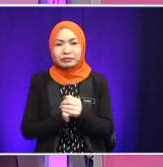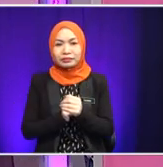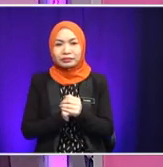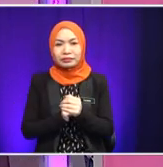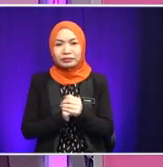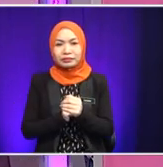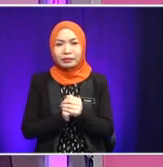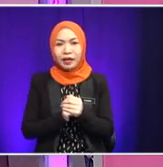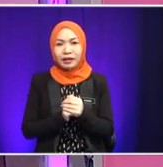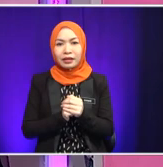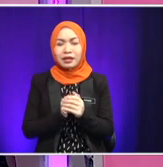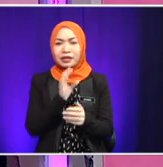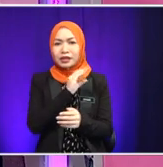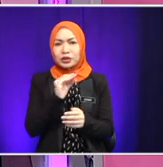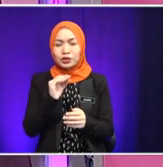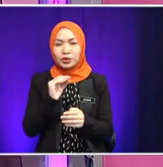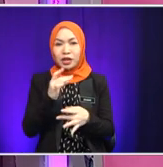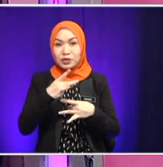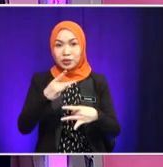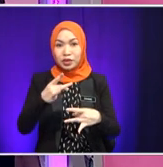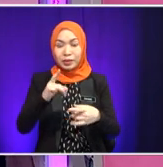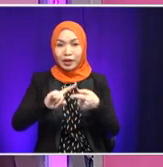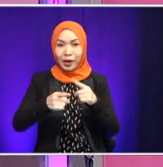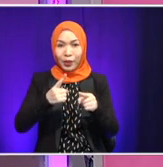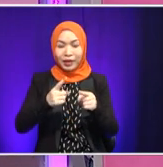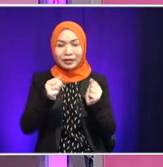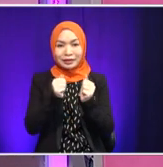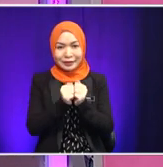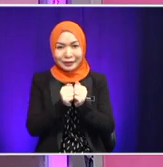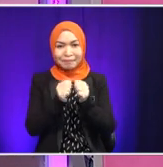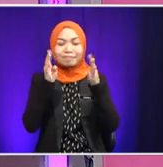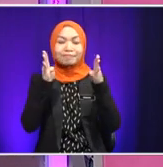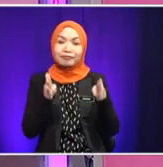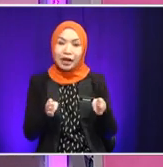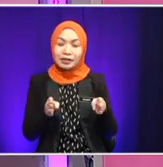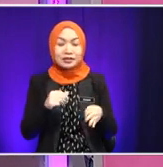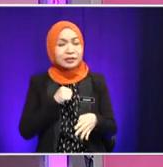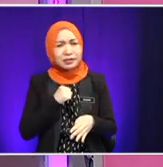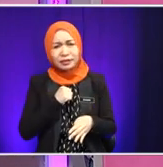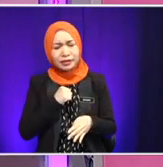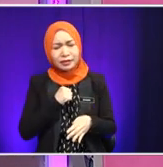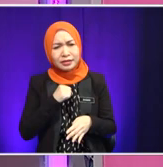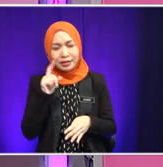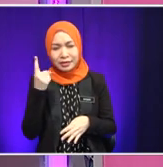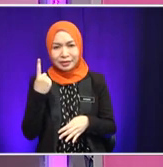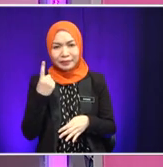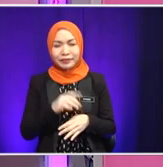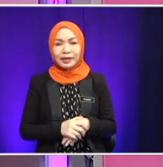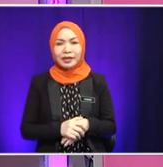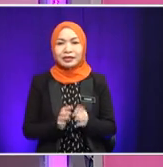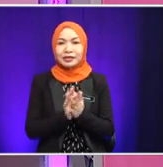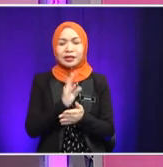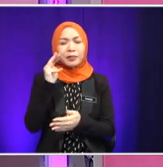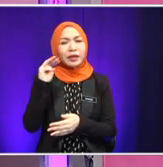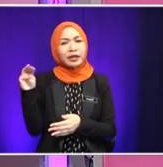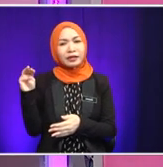kognitif sendiri seperti yang saya sebut dan segmen yang tadi dimana mereka hanya ingin berkawat dengan komisi sendiri berikut tidak ada pikiran